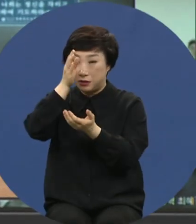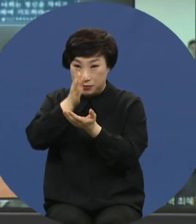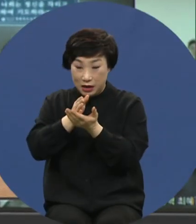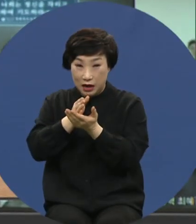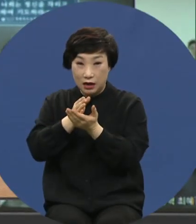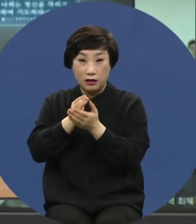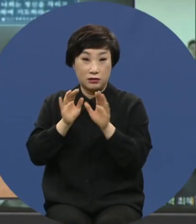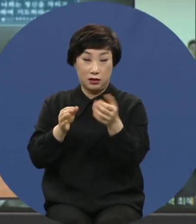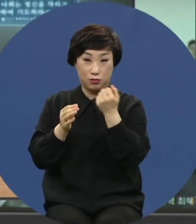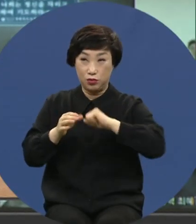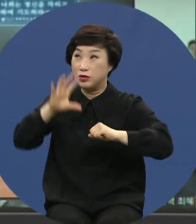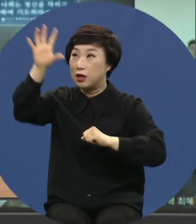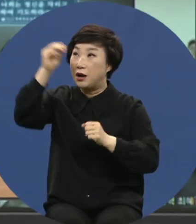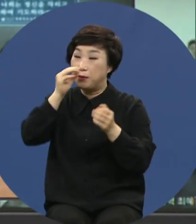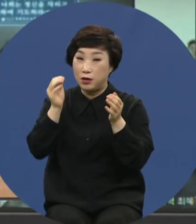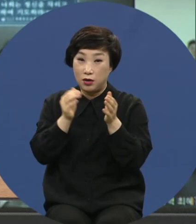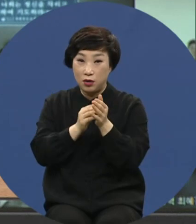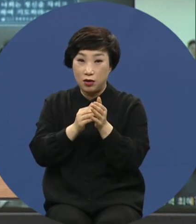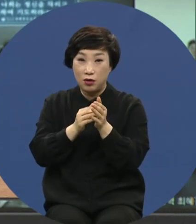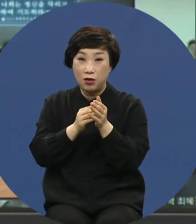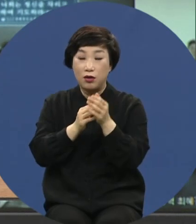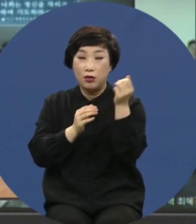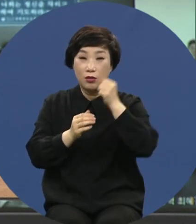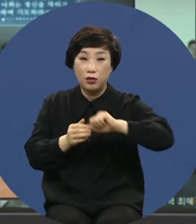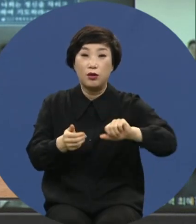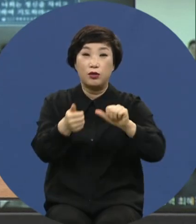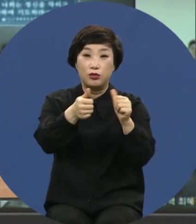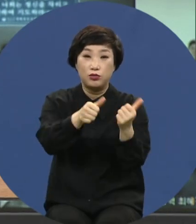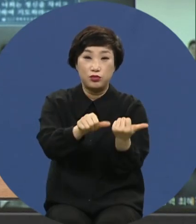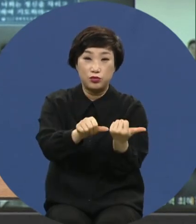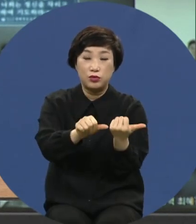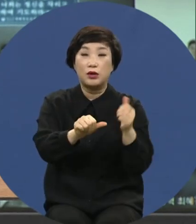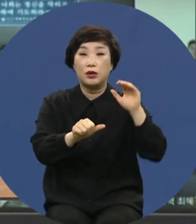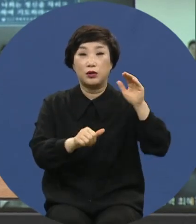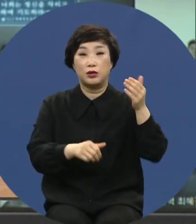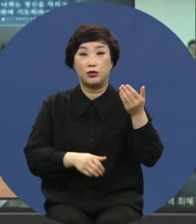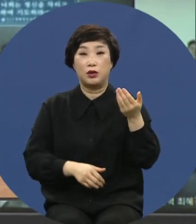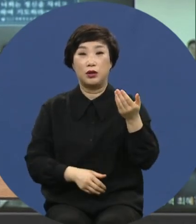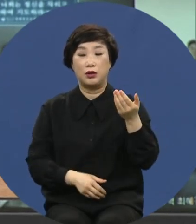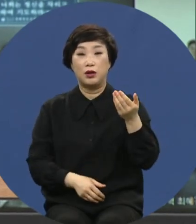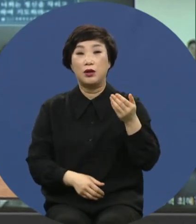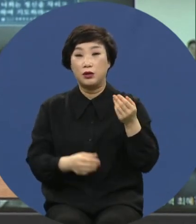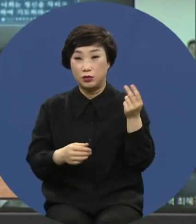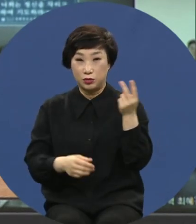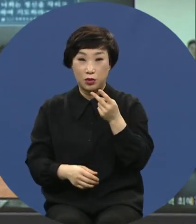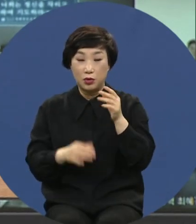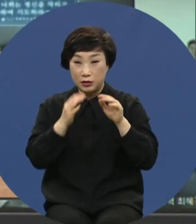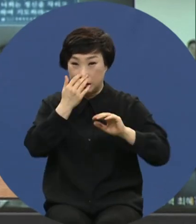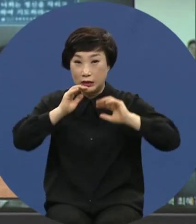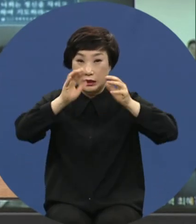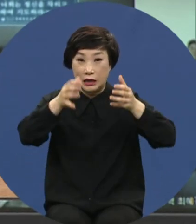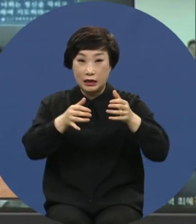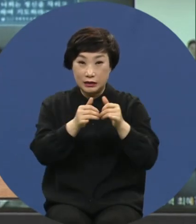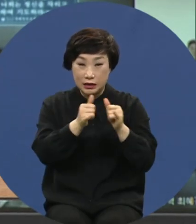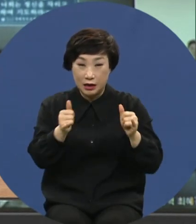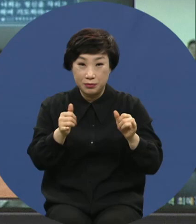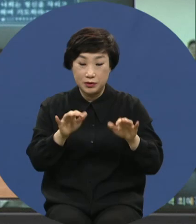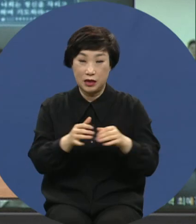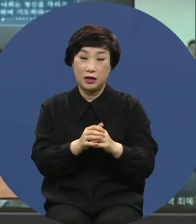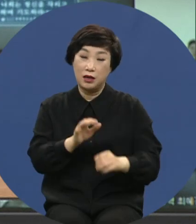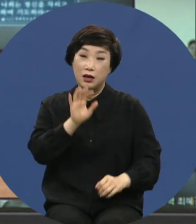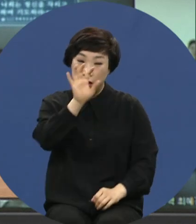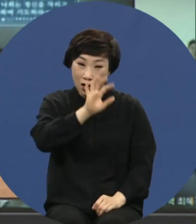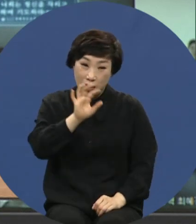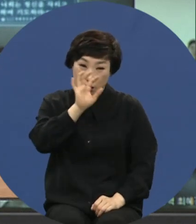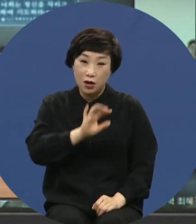먹어 범함으로 죽음에 이르렀고 또 이스라엘 백성이